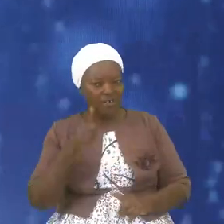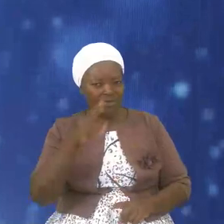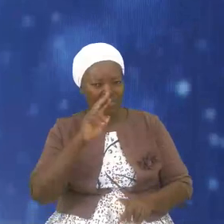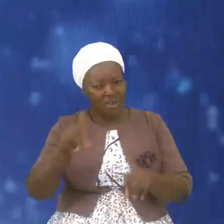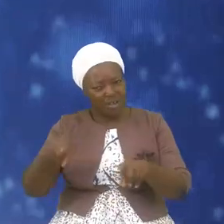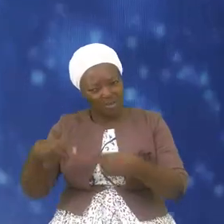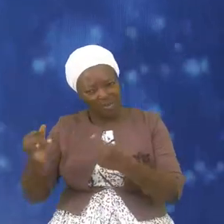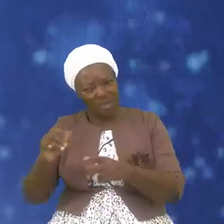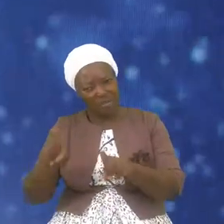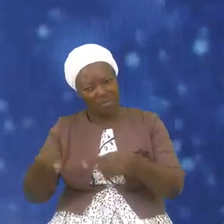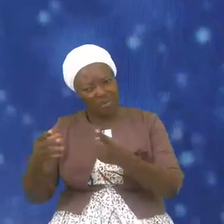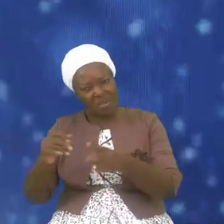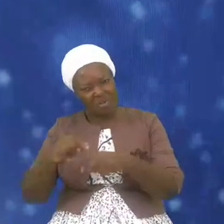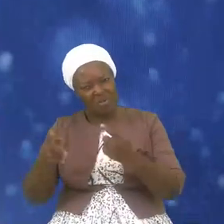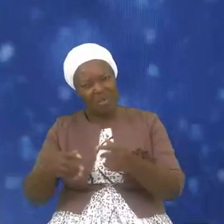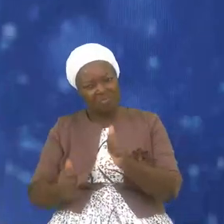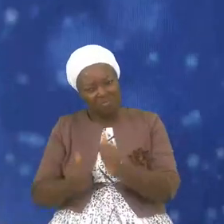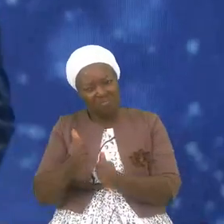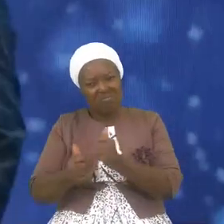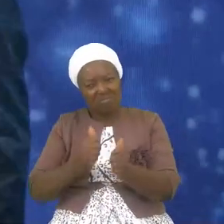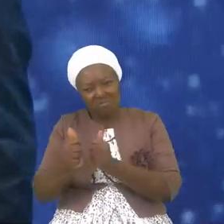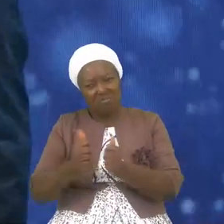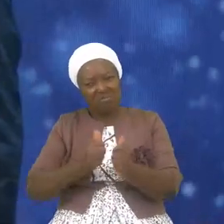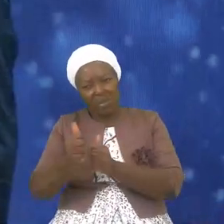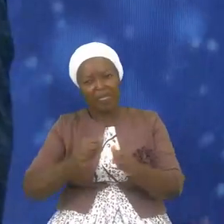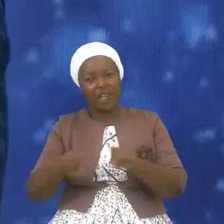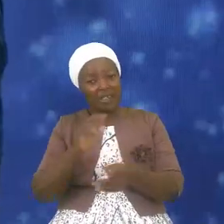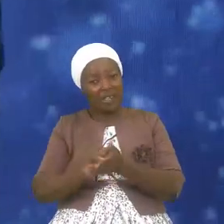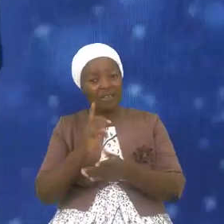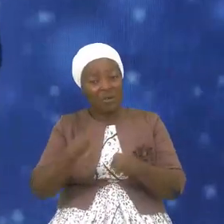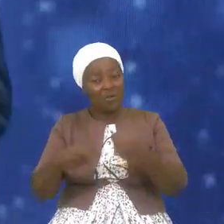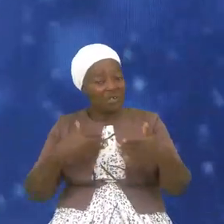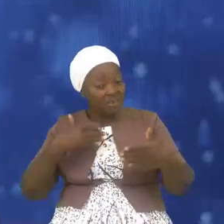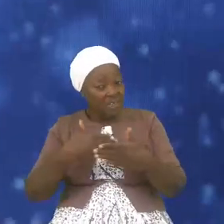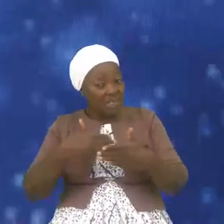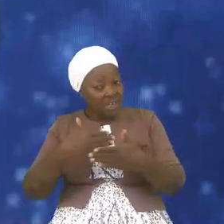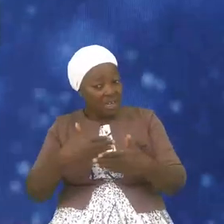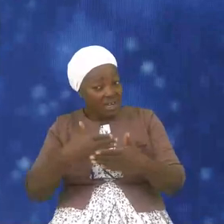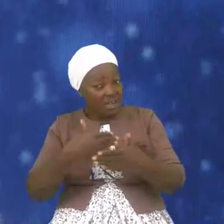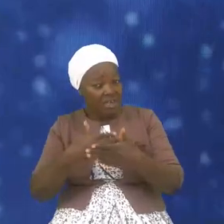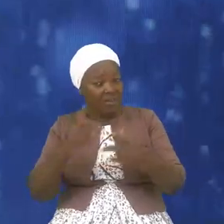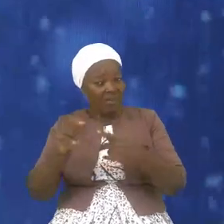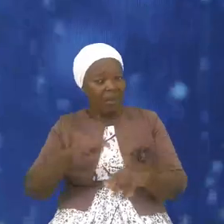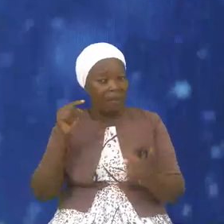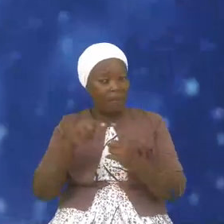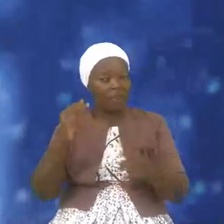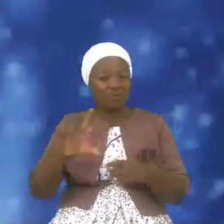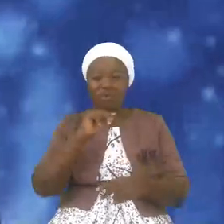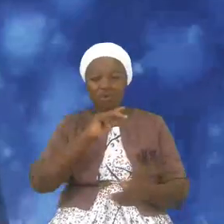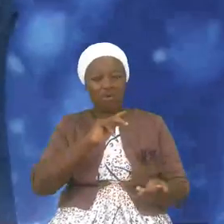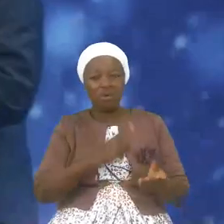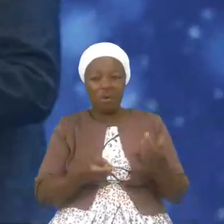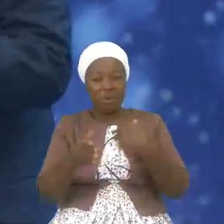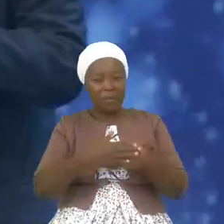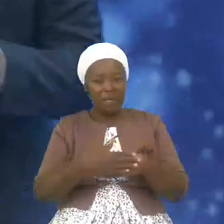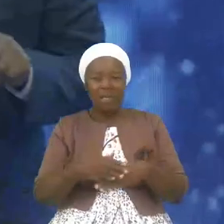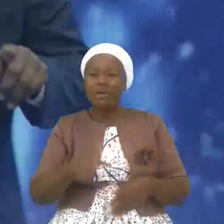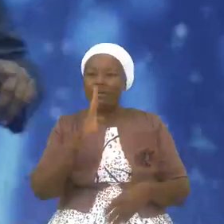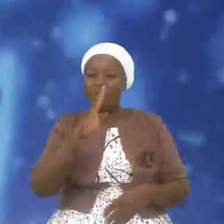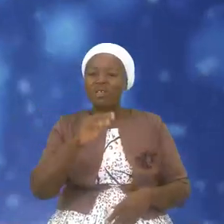Tu avances. Tu es en grande vitesse et tu te rapproches du point du non-retour. Ne sois pas méchant